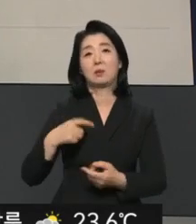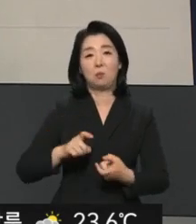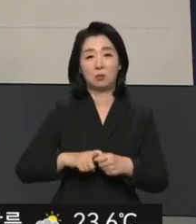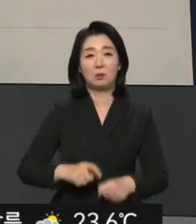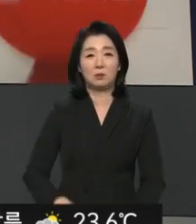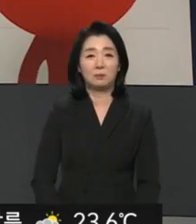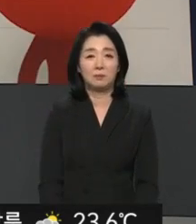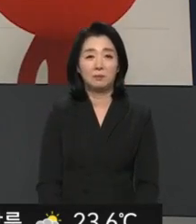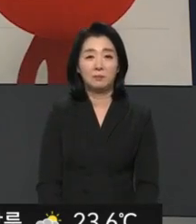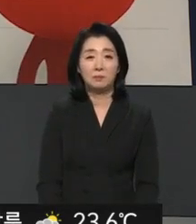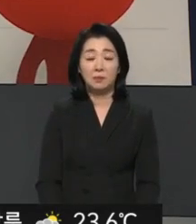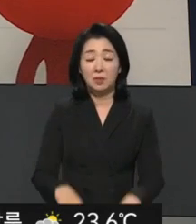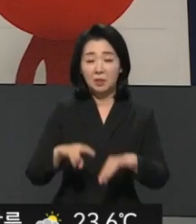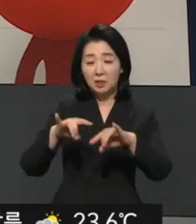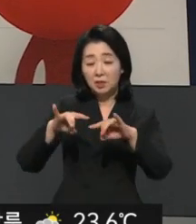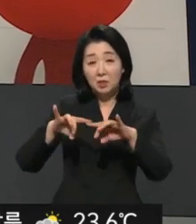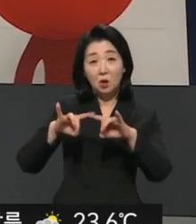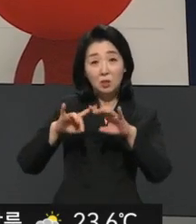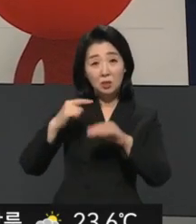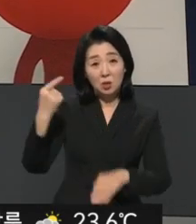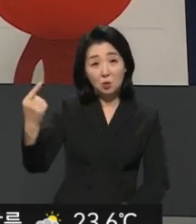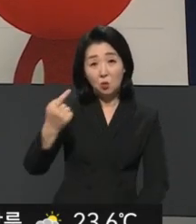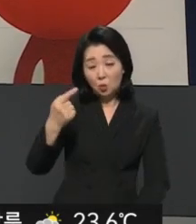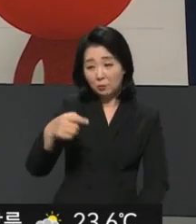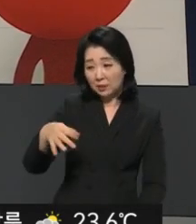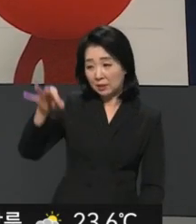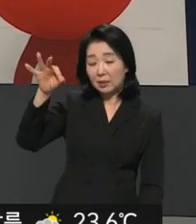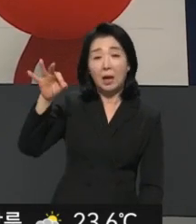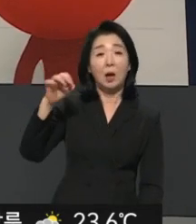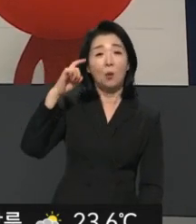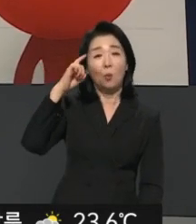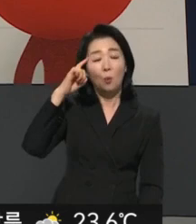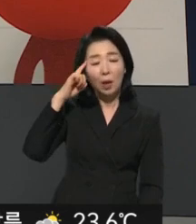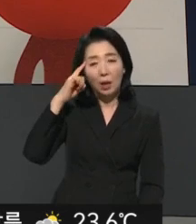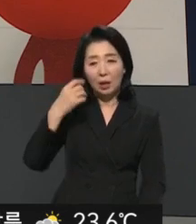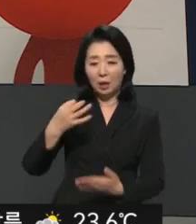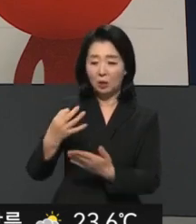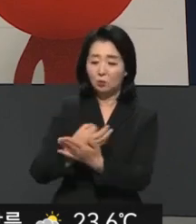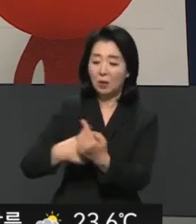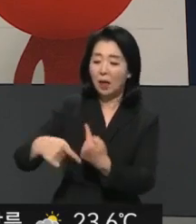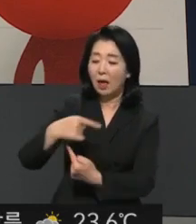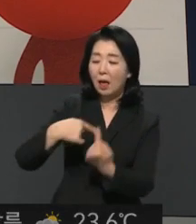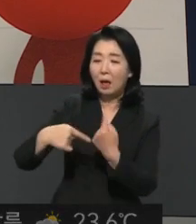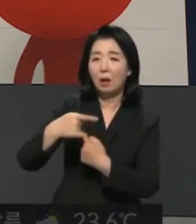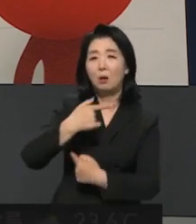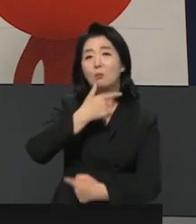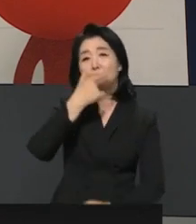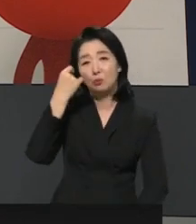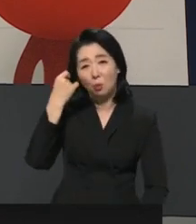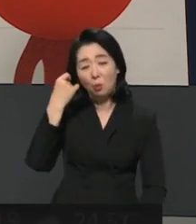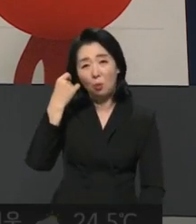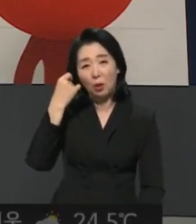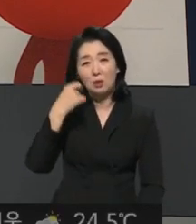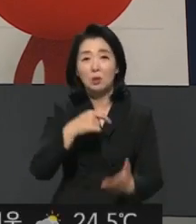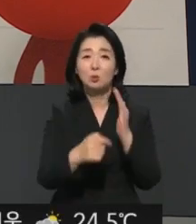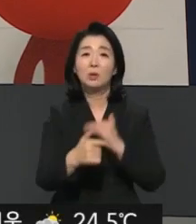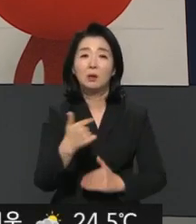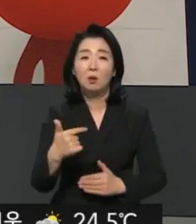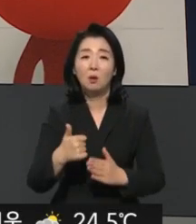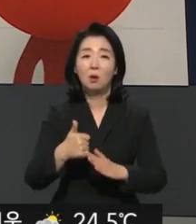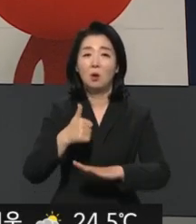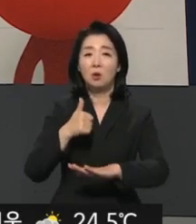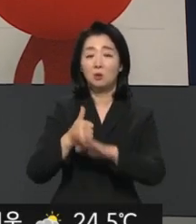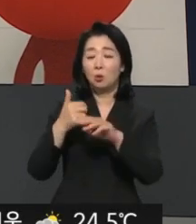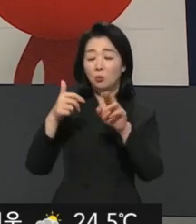합니다. 전기요금 인상도 역시나 부실 경영에 대한 노력이 부족하다면서 밀었지만 정 사장에 대한 압박이라는